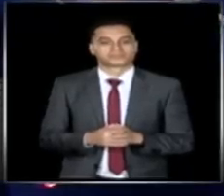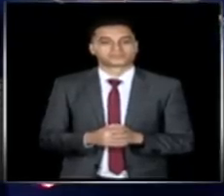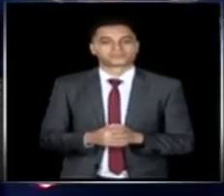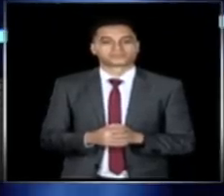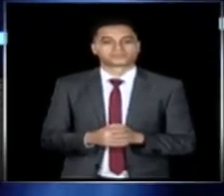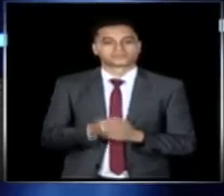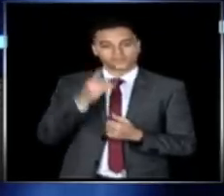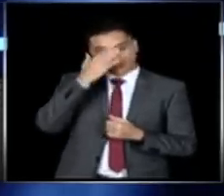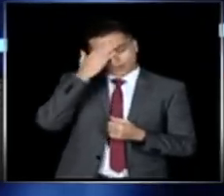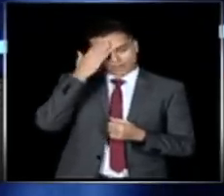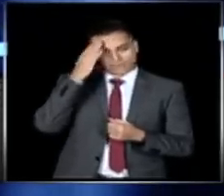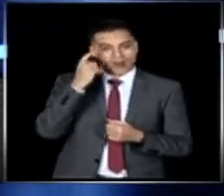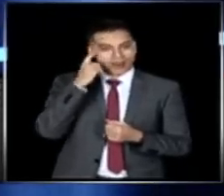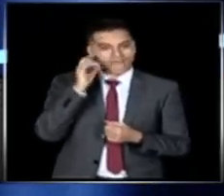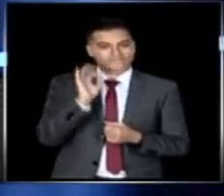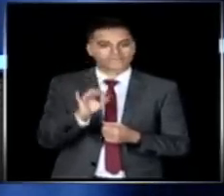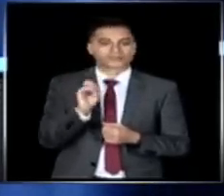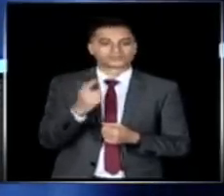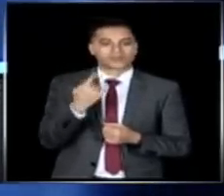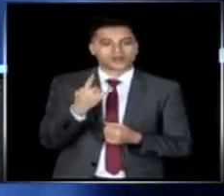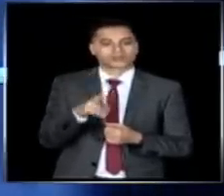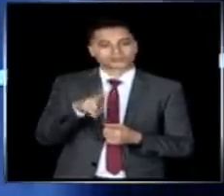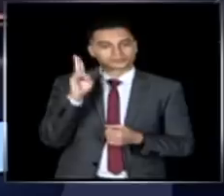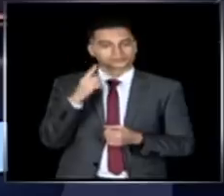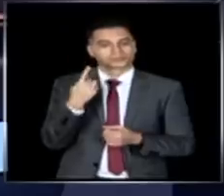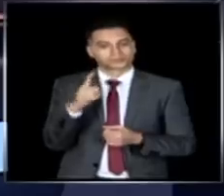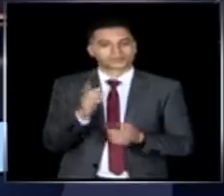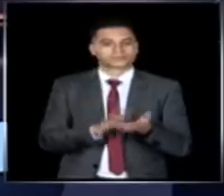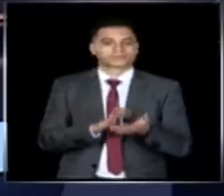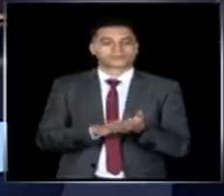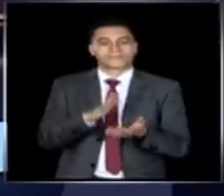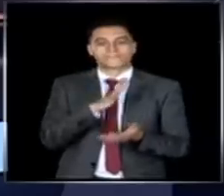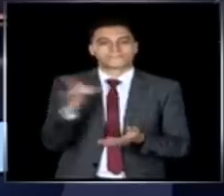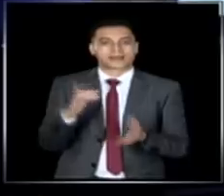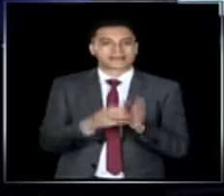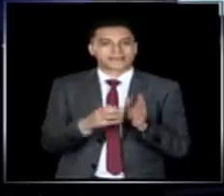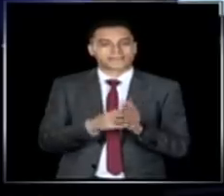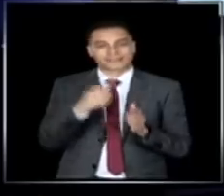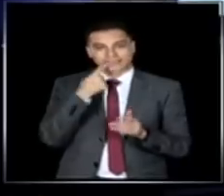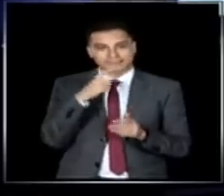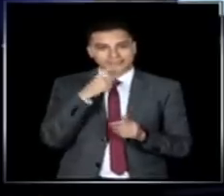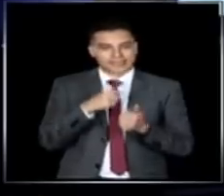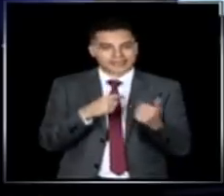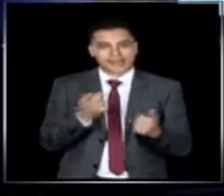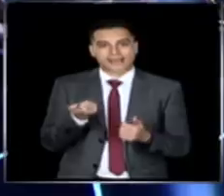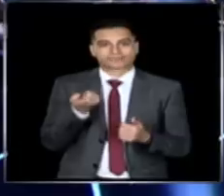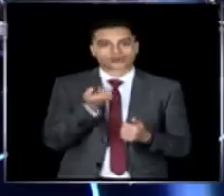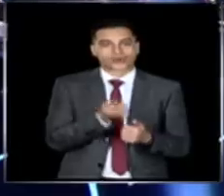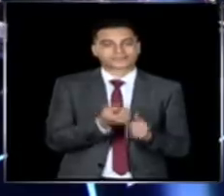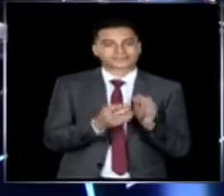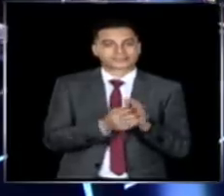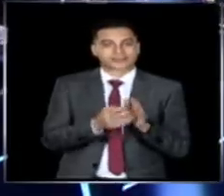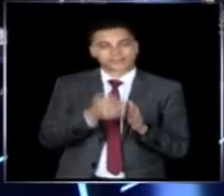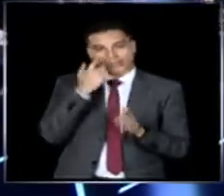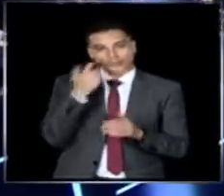هي دي الخبرة. عشانات حسن عروس، برافو عليك. 100 جامعة اسكندرية، 55